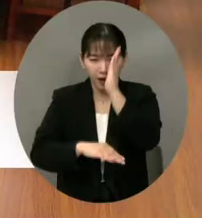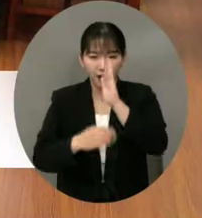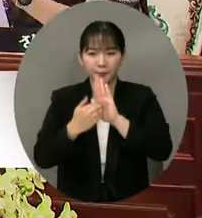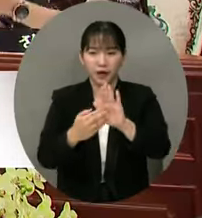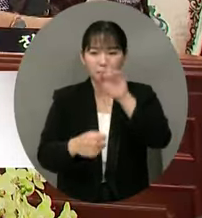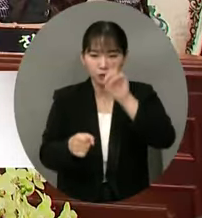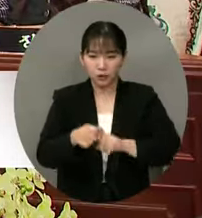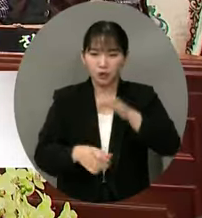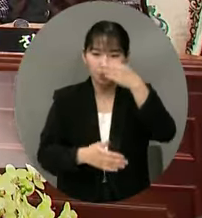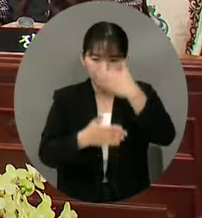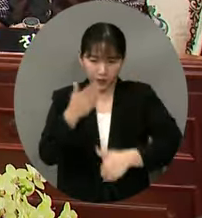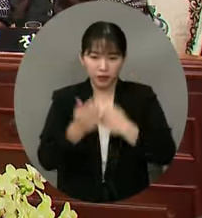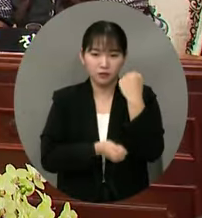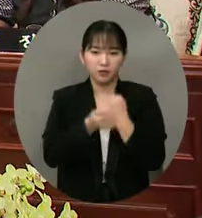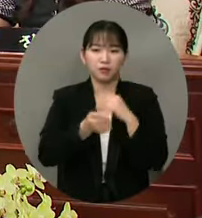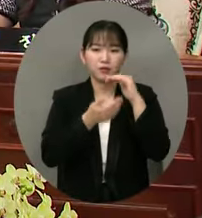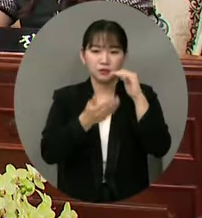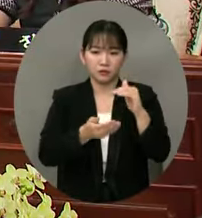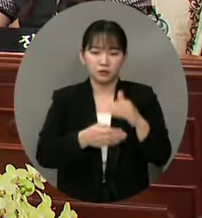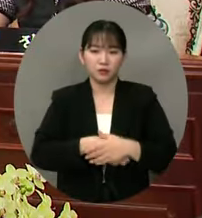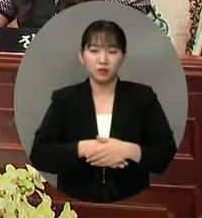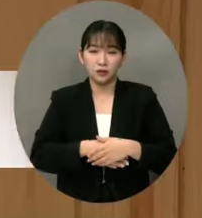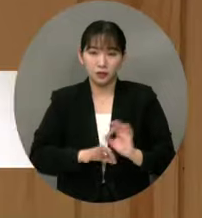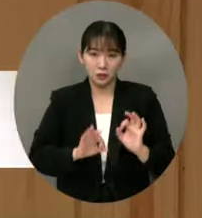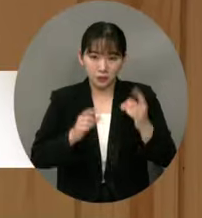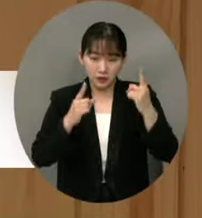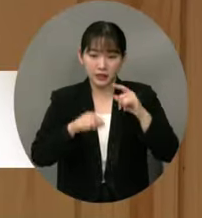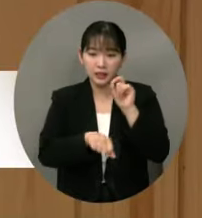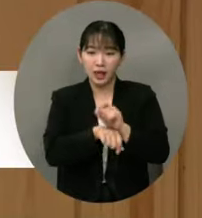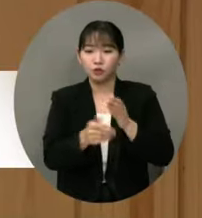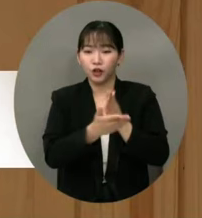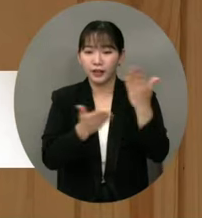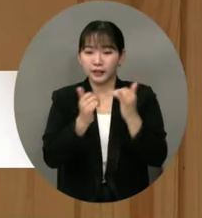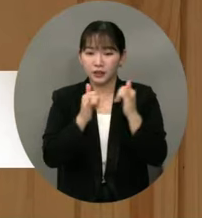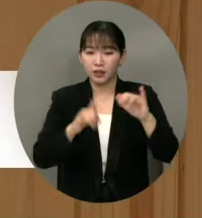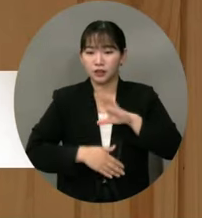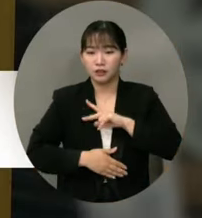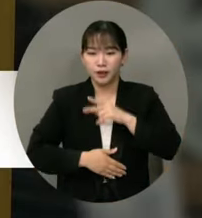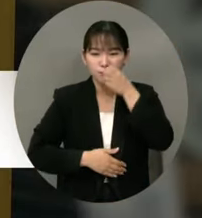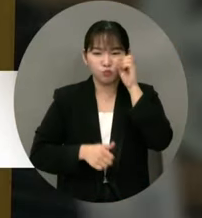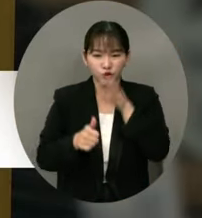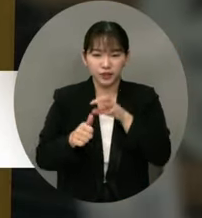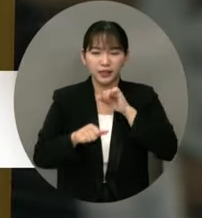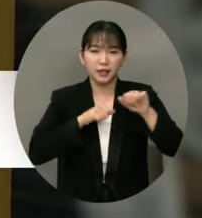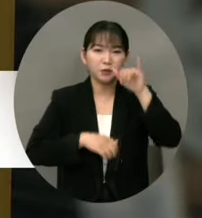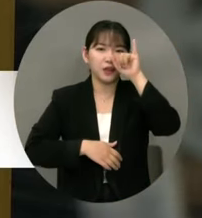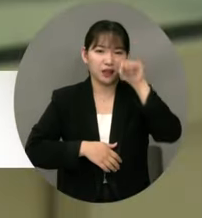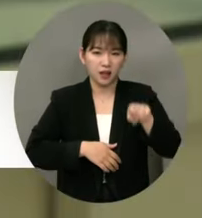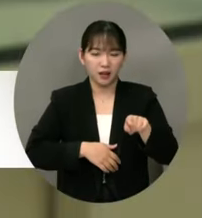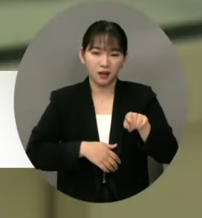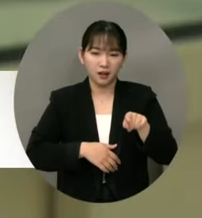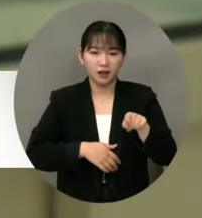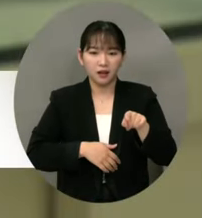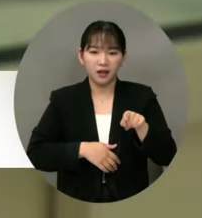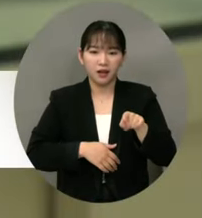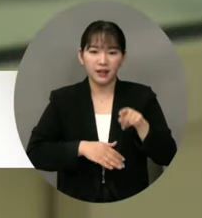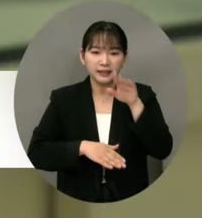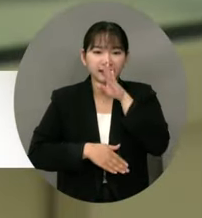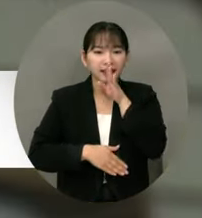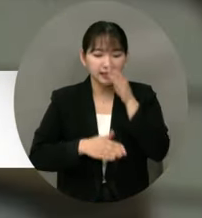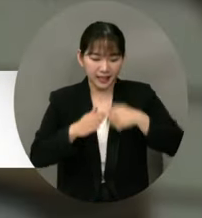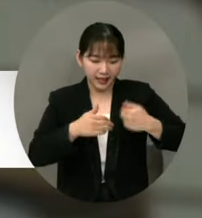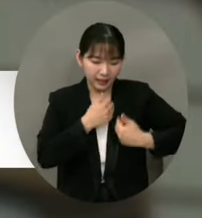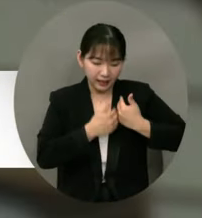예산을 삭감했다고 해명했습니다. 그러면서도 사무과 직원들이 의원들을 무시하는 행위가 이어지고 있다는 등 사실상